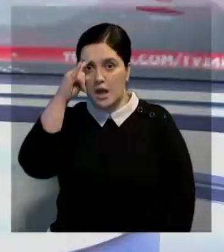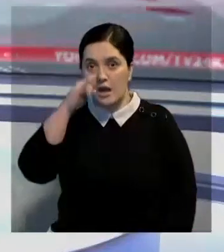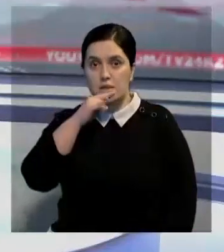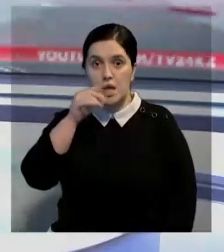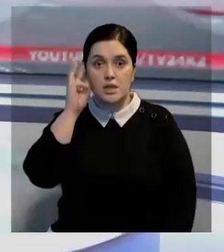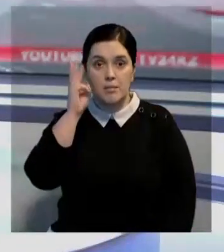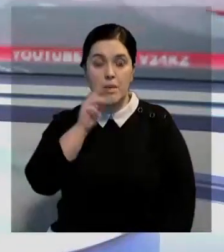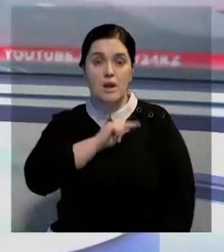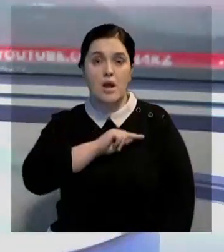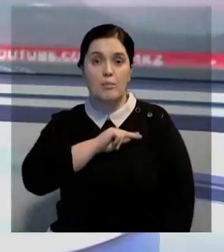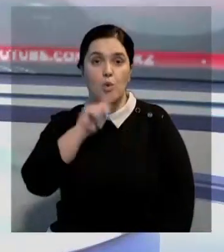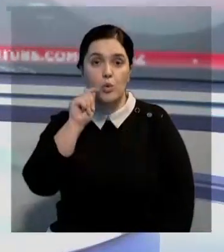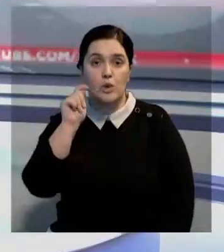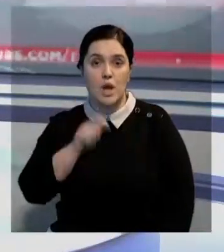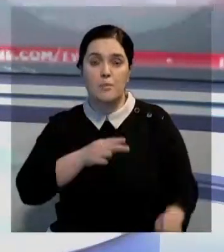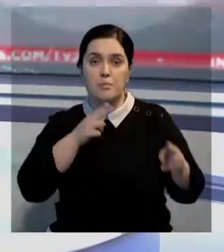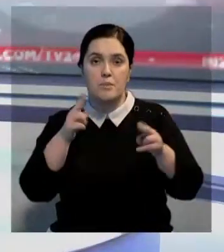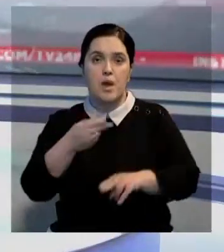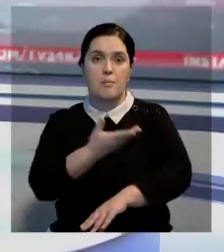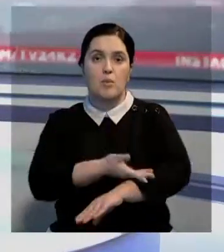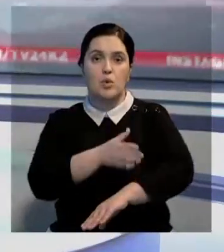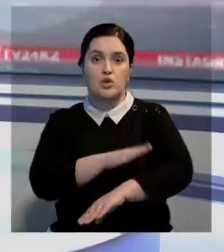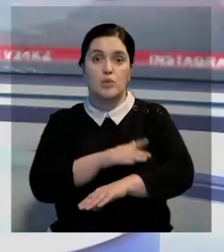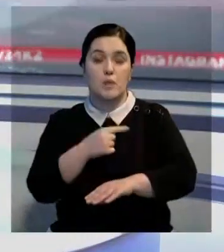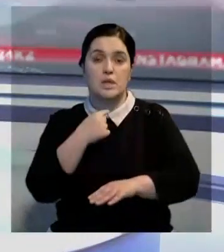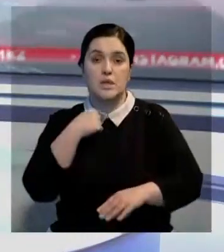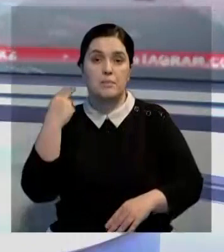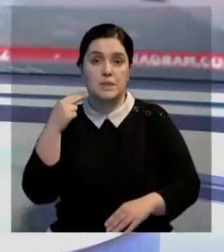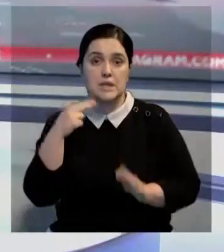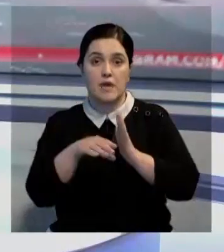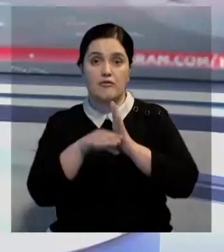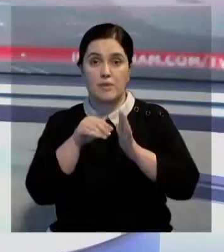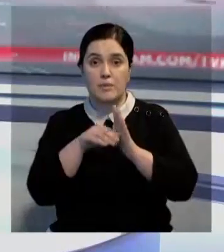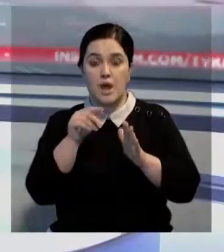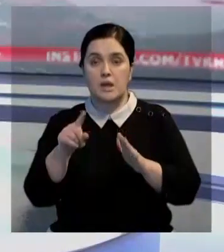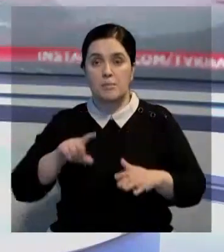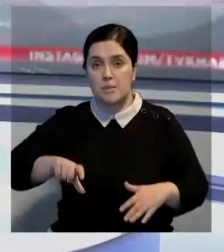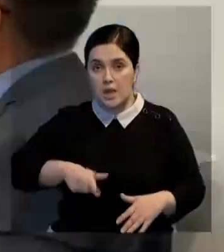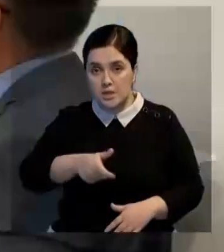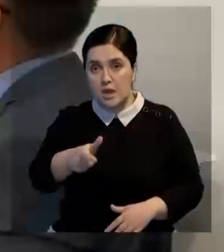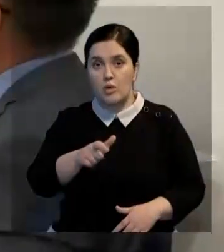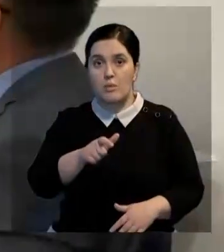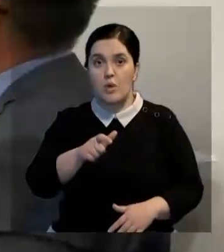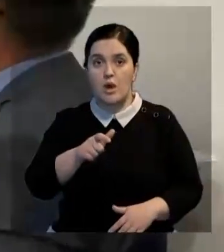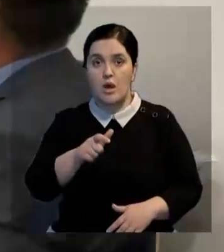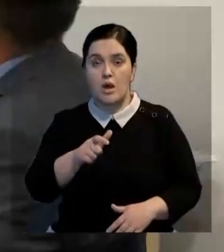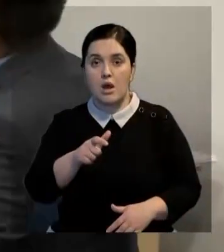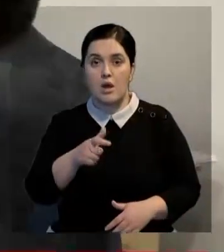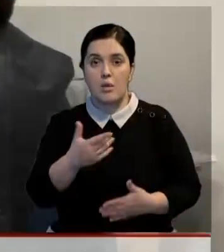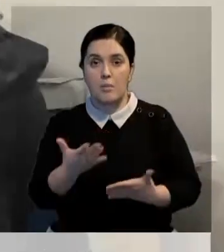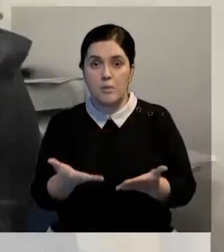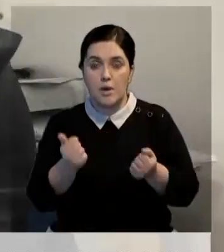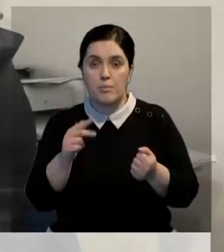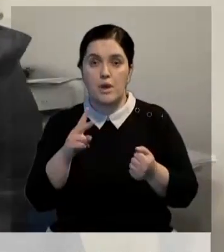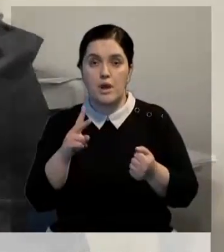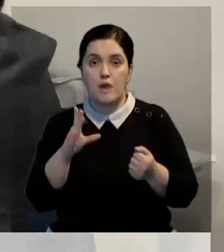Казахстанские дипломаты, работающие в Украине, прибыли в Варшаву для того, чтобы проголосовать на президентских выборах. Они отправились в дорогу после консульского приема